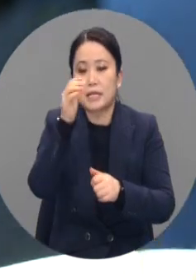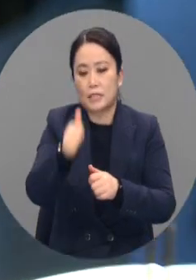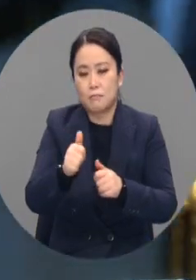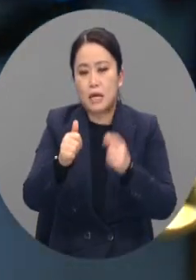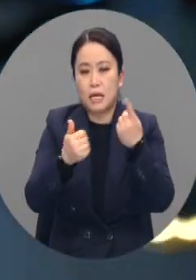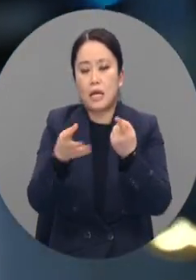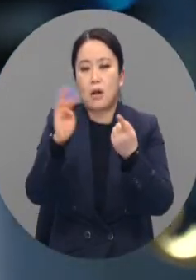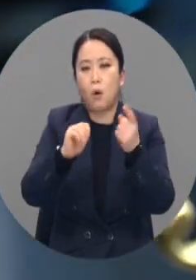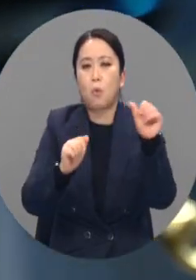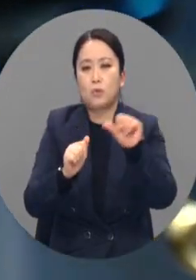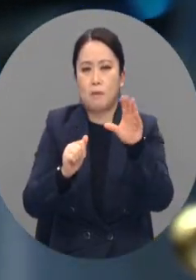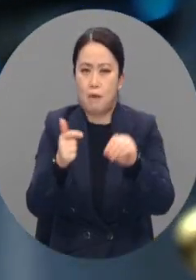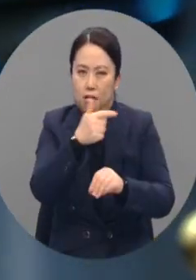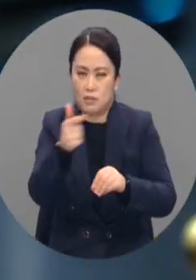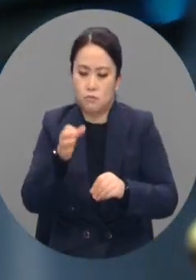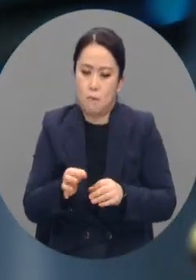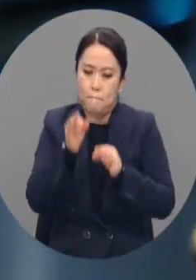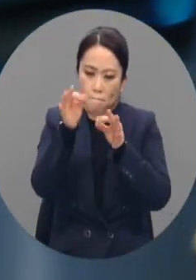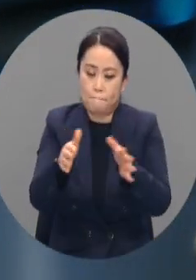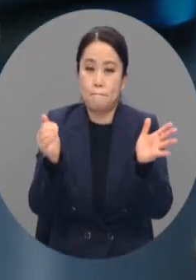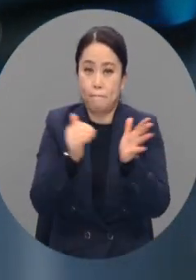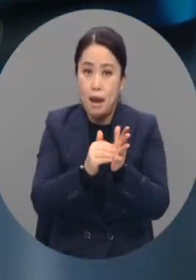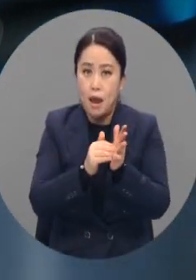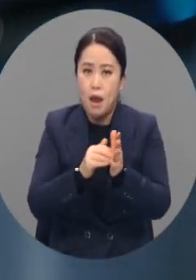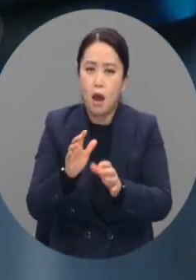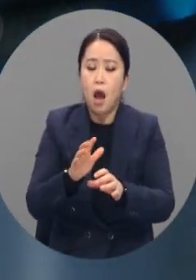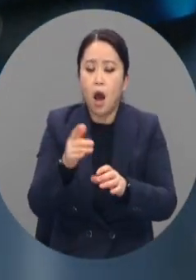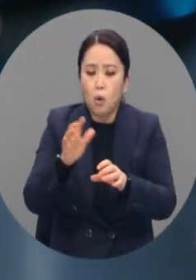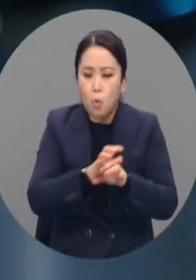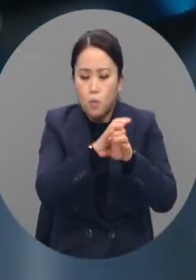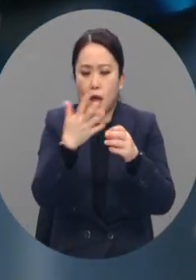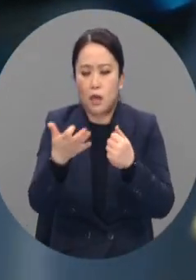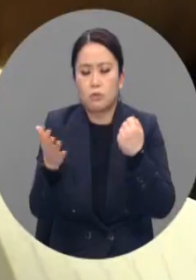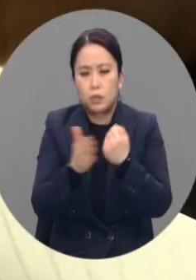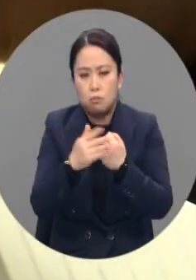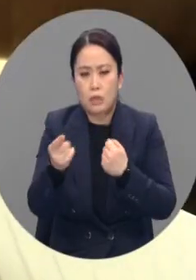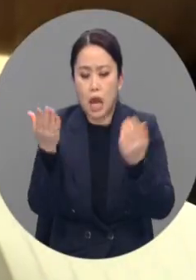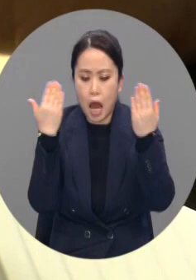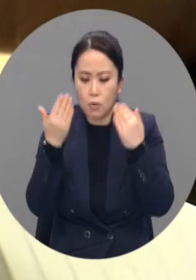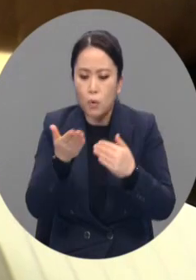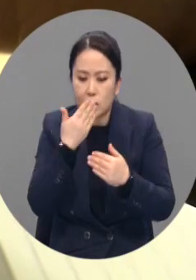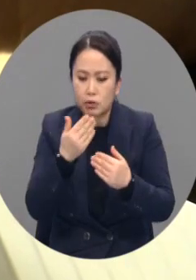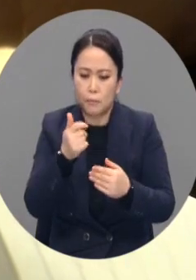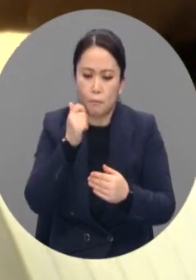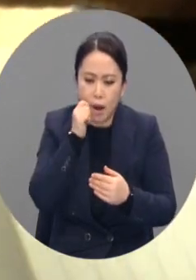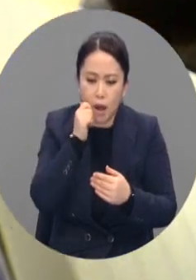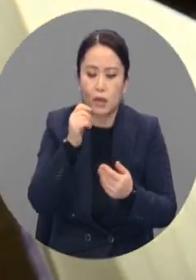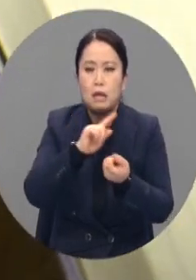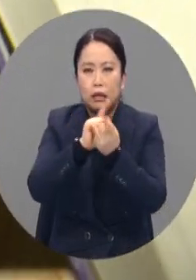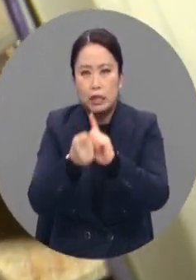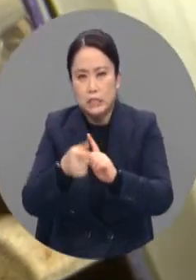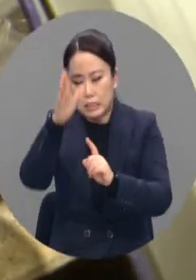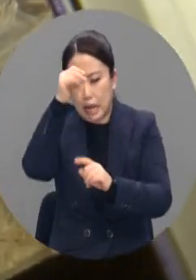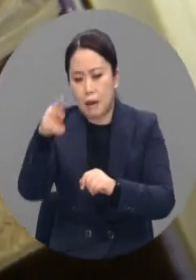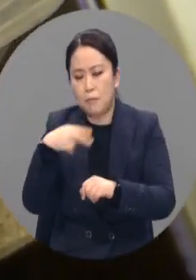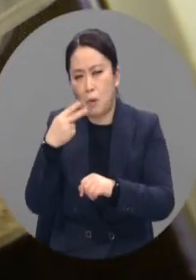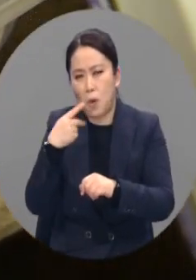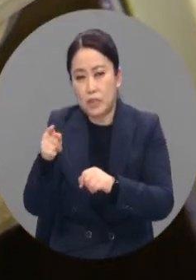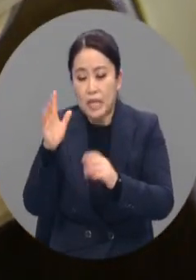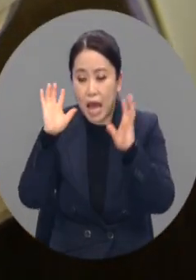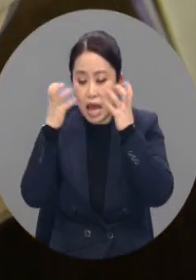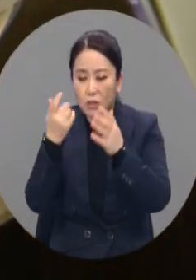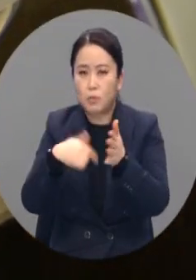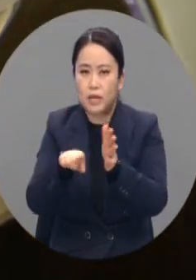내놨는데요. 코로나19로 학교 급식 대신 라면으로 끼니를 때우는 아이들을 위해 푸드트럭도 기부했습니다.